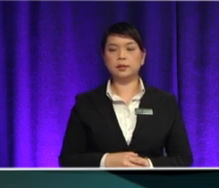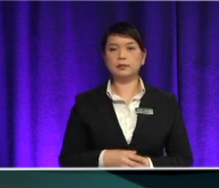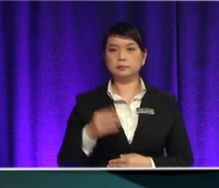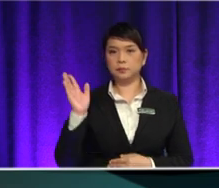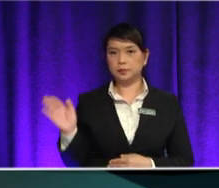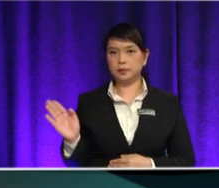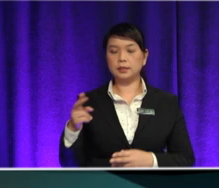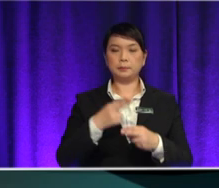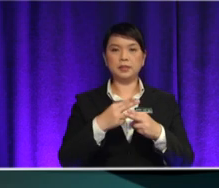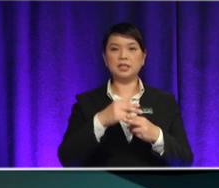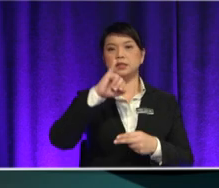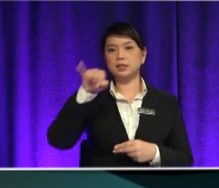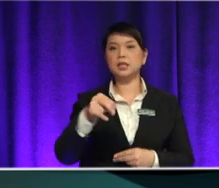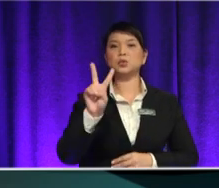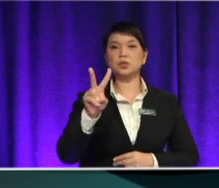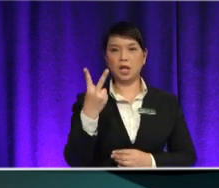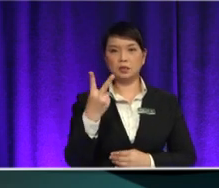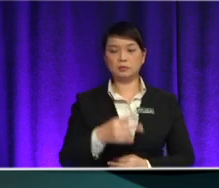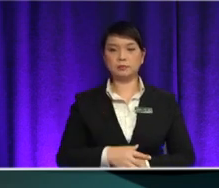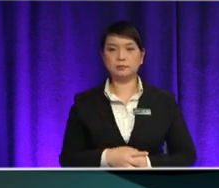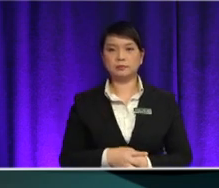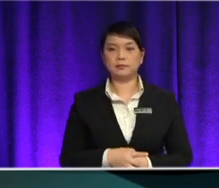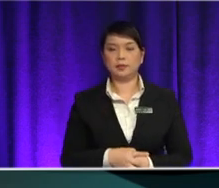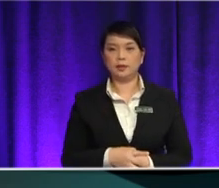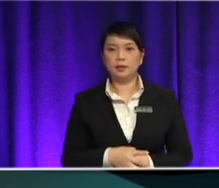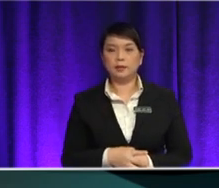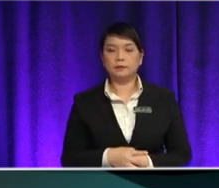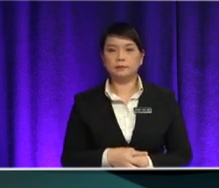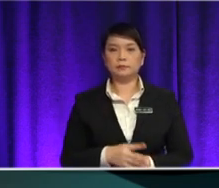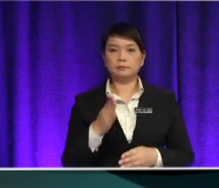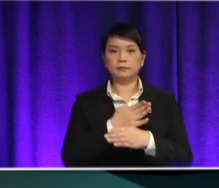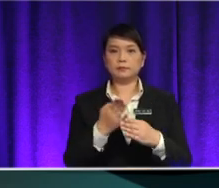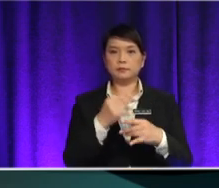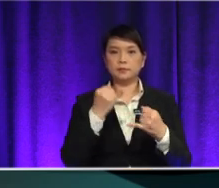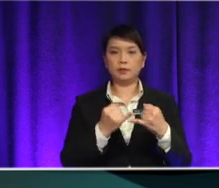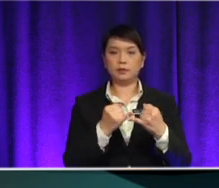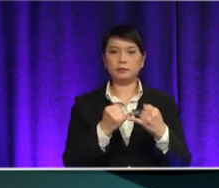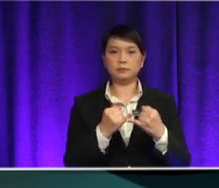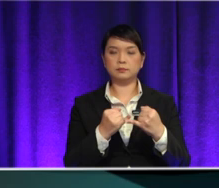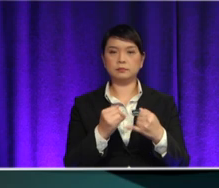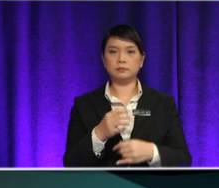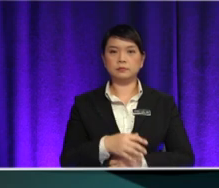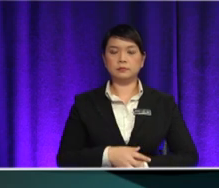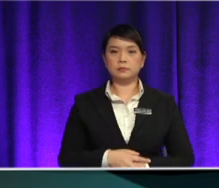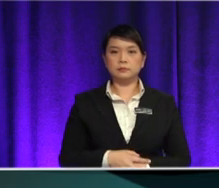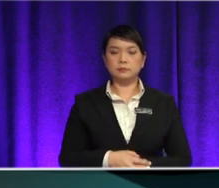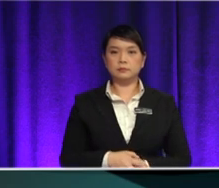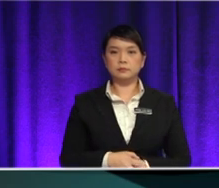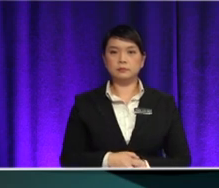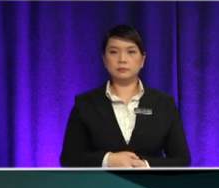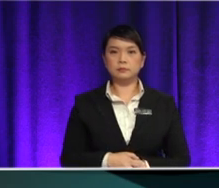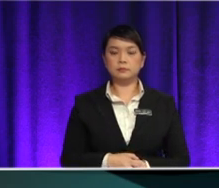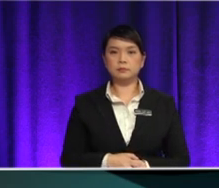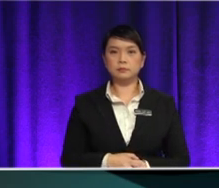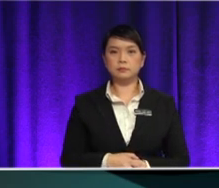Terbalik. Sebab dia terbalik. Okey. Dan yang terakhir, bentuk yang terakhir, kita nampak nak kata seragam pun tak boleh. Betul. Nak kata loceng pun